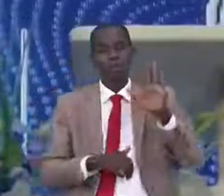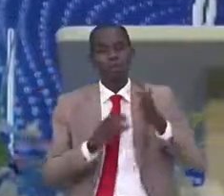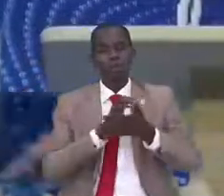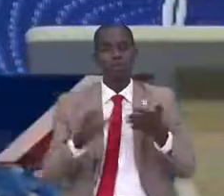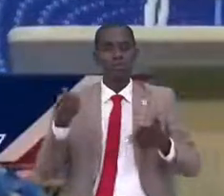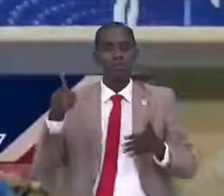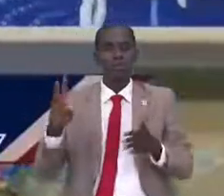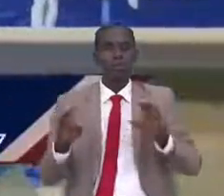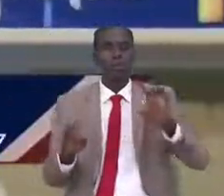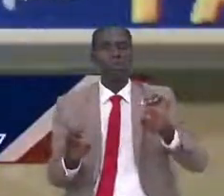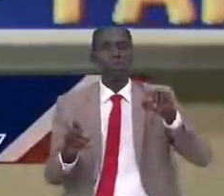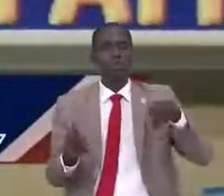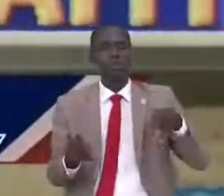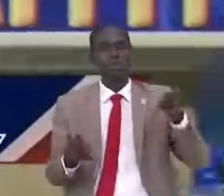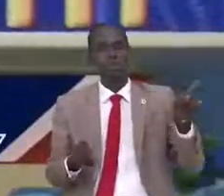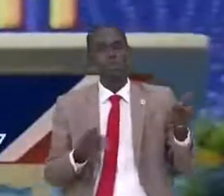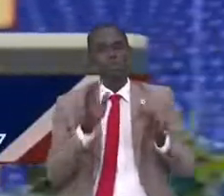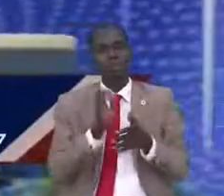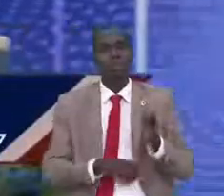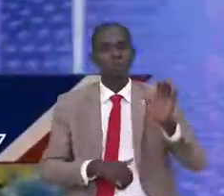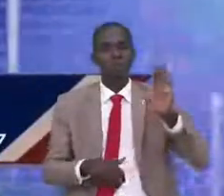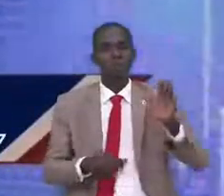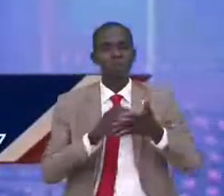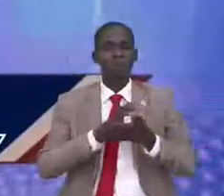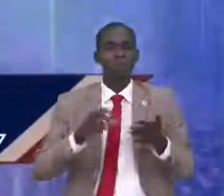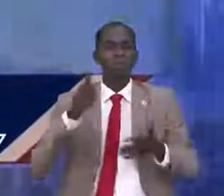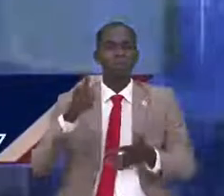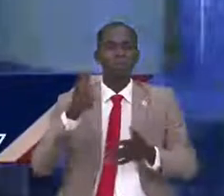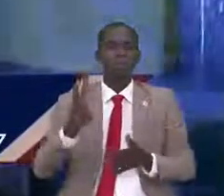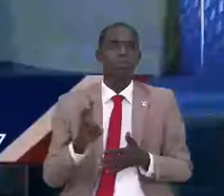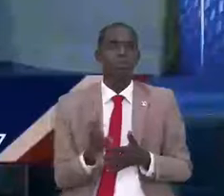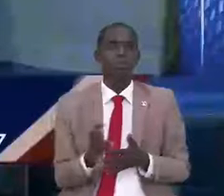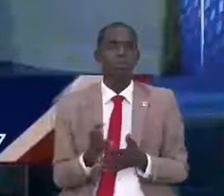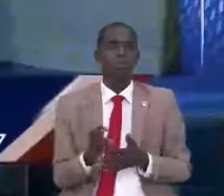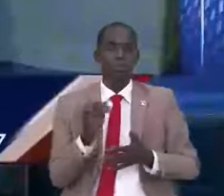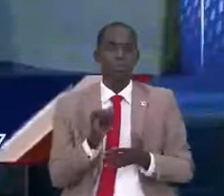verset 26. Éphésiens 5, verset 26.